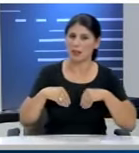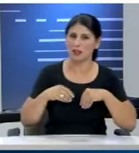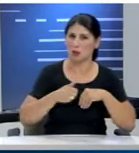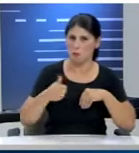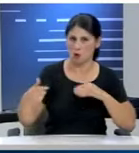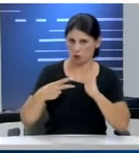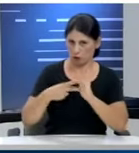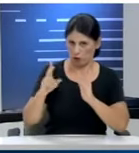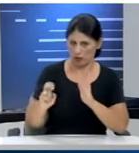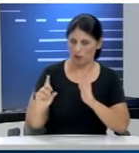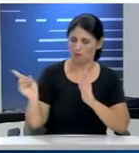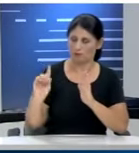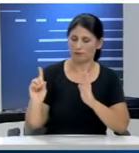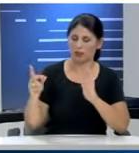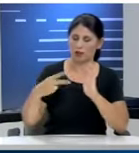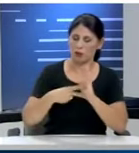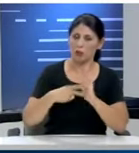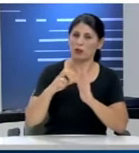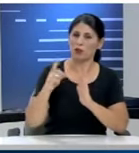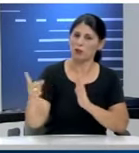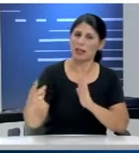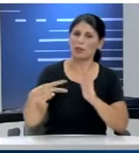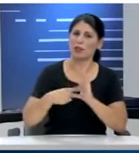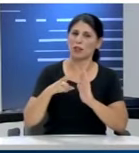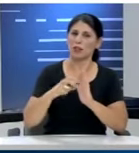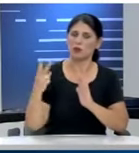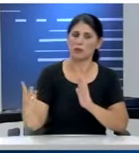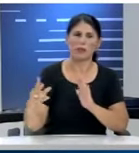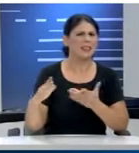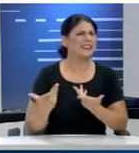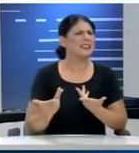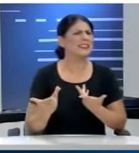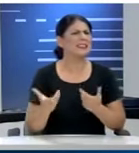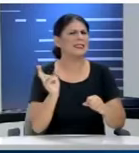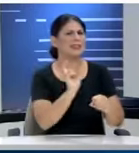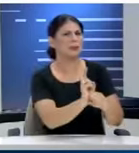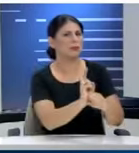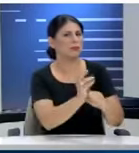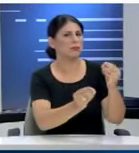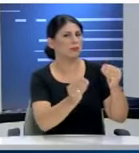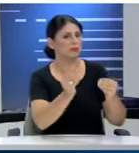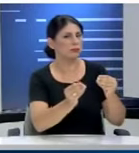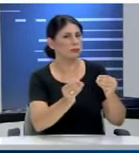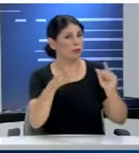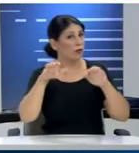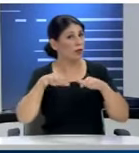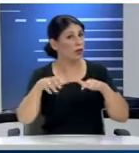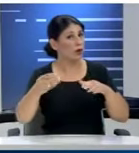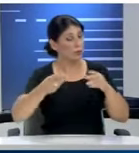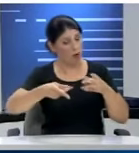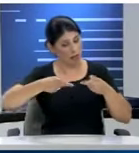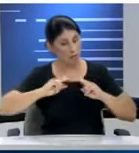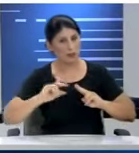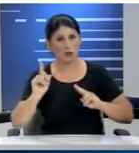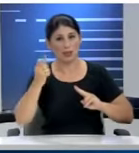για το 20, αλλά και για το 21 και για το 22. Τι πλεόνασμα λοιπόν θα υπολογίσετε? Το φθινόπωρο πρέπει να το απαντήσετε αυτό. Όχι σε